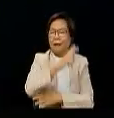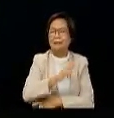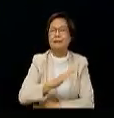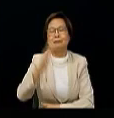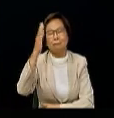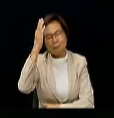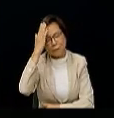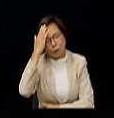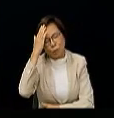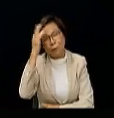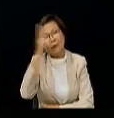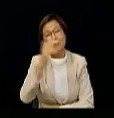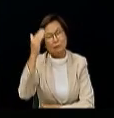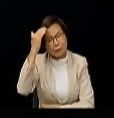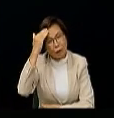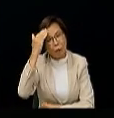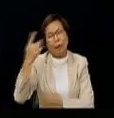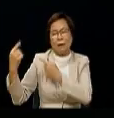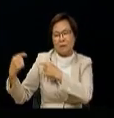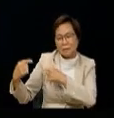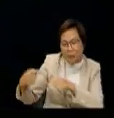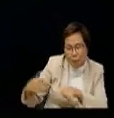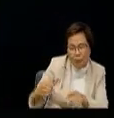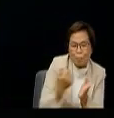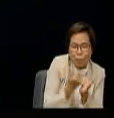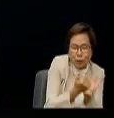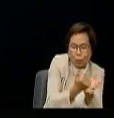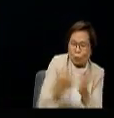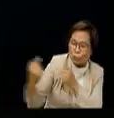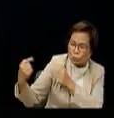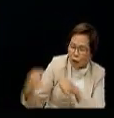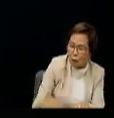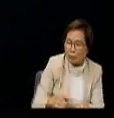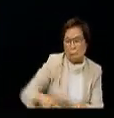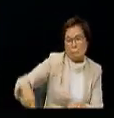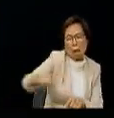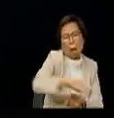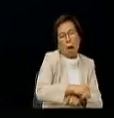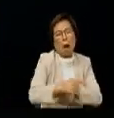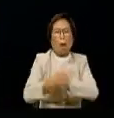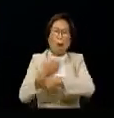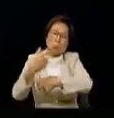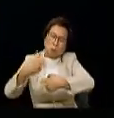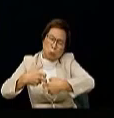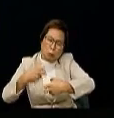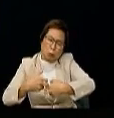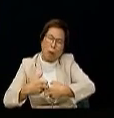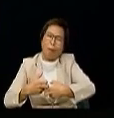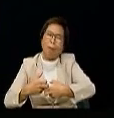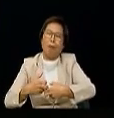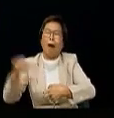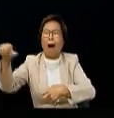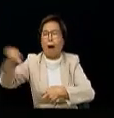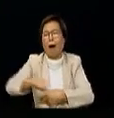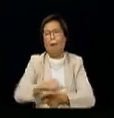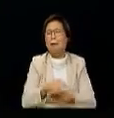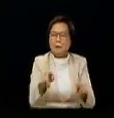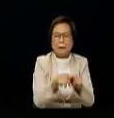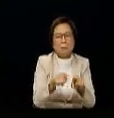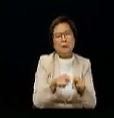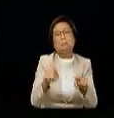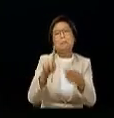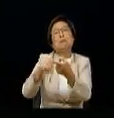sedang sambil viterna bantu waktu yang susah dia berani stand layak kita pun tengah